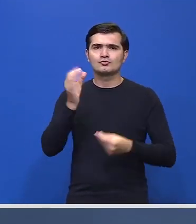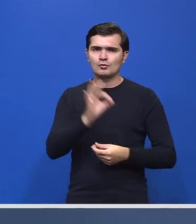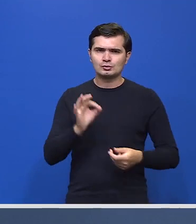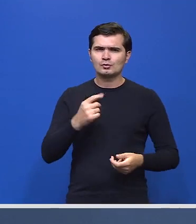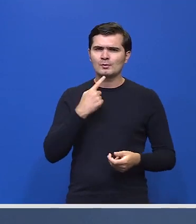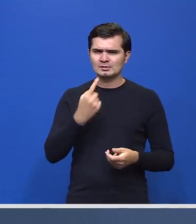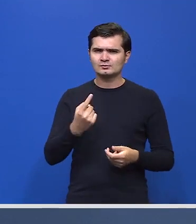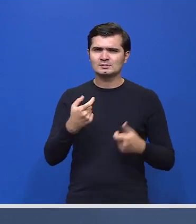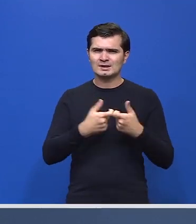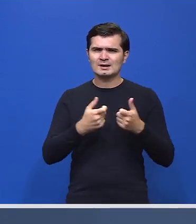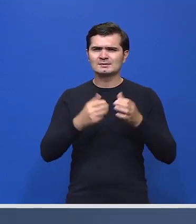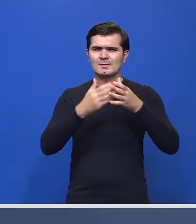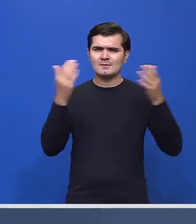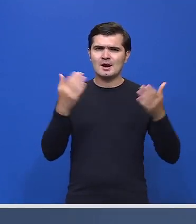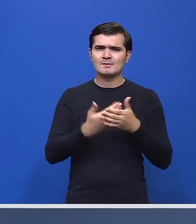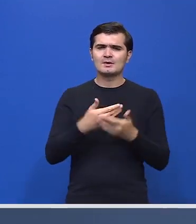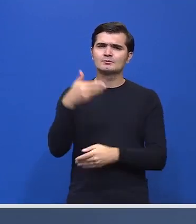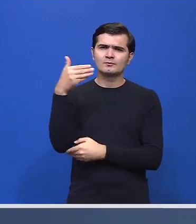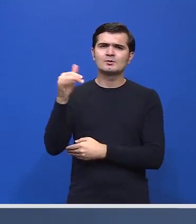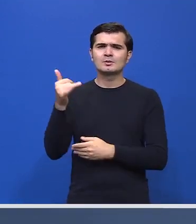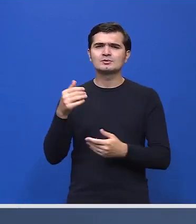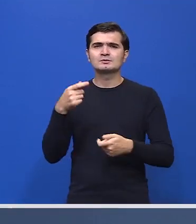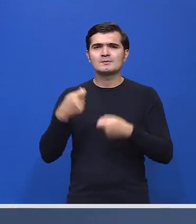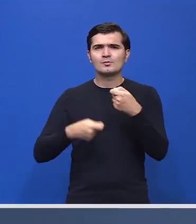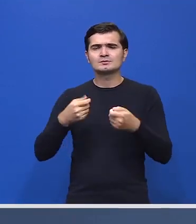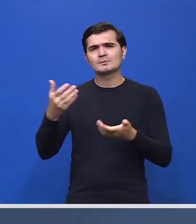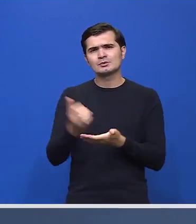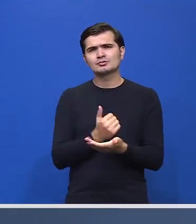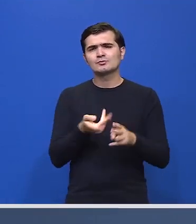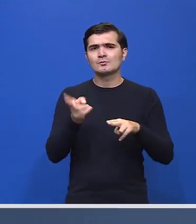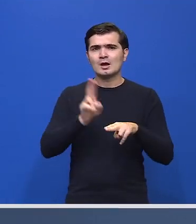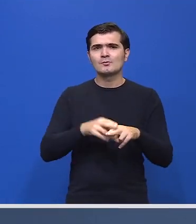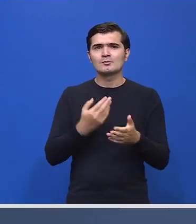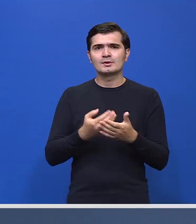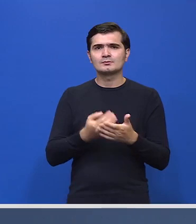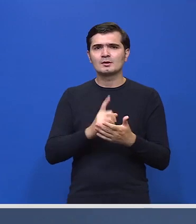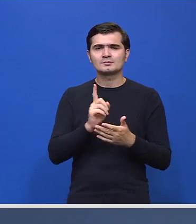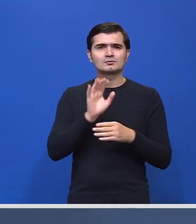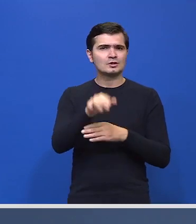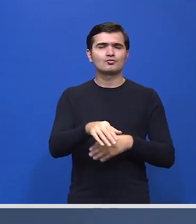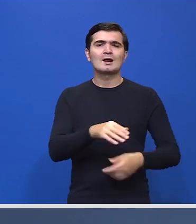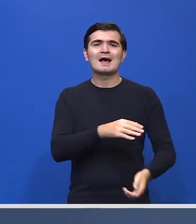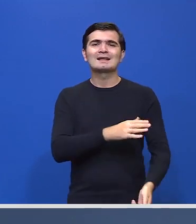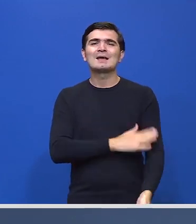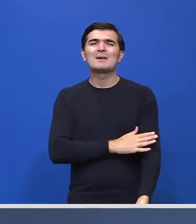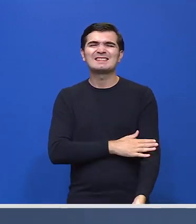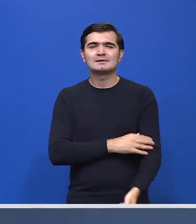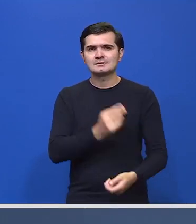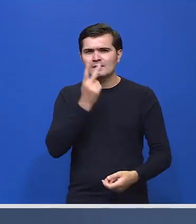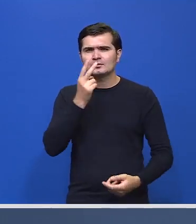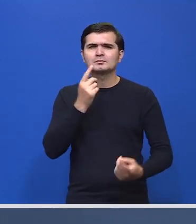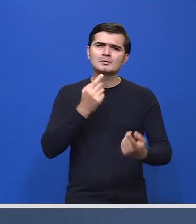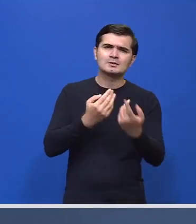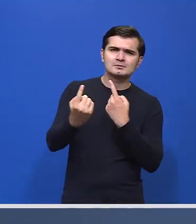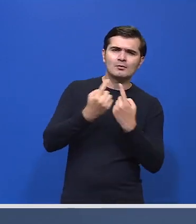mari pentru firme, să impozităm și câștigurile cu mai mult, asta ca să descurajați adicția. Vedem că după negocieri ați